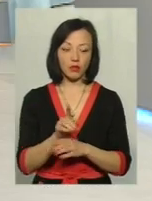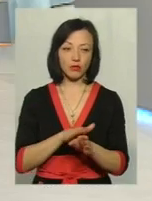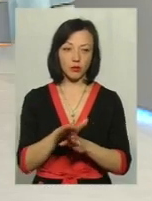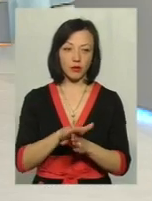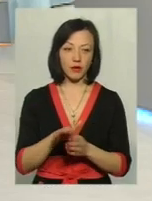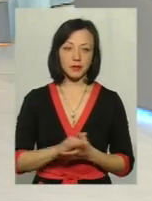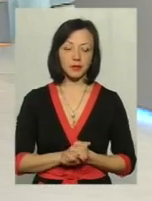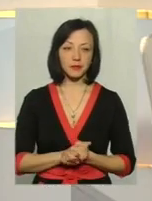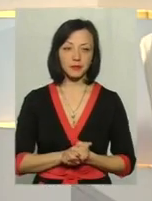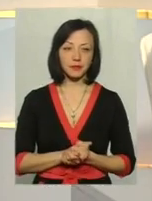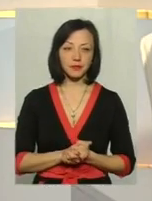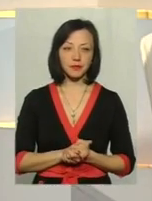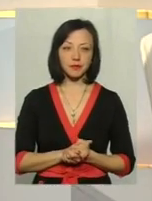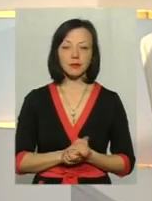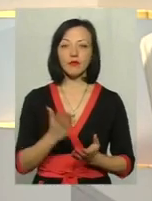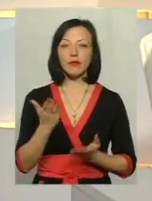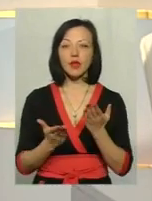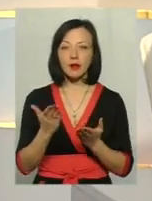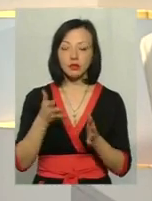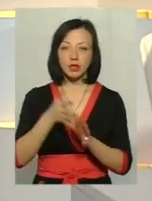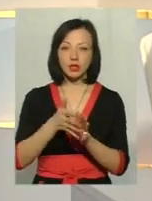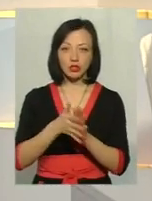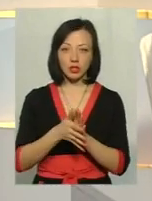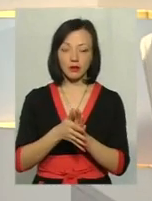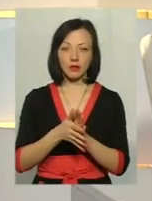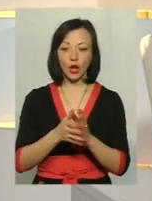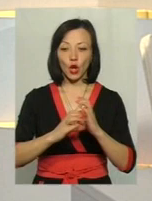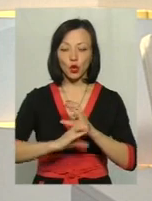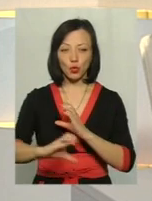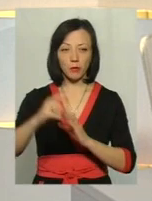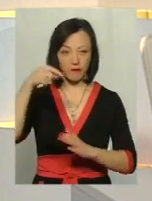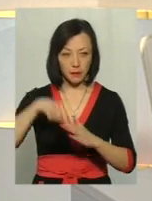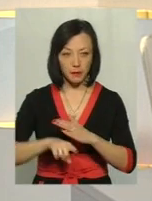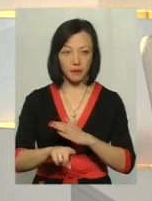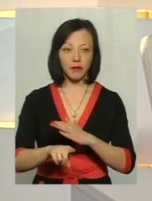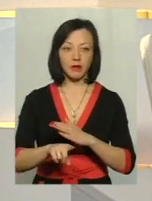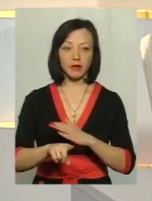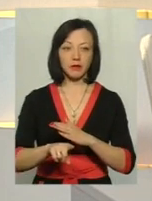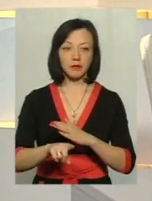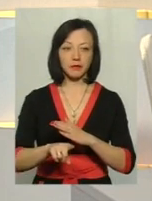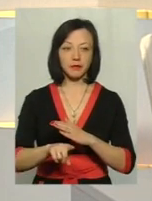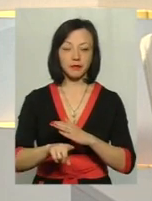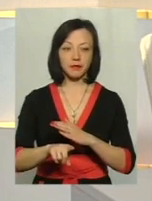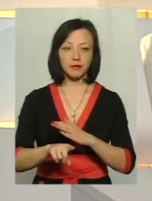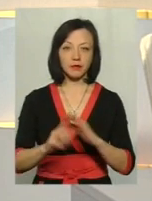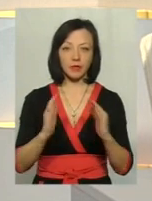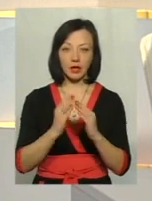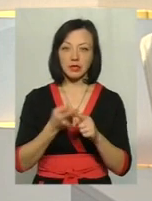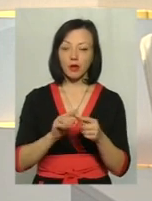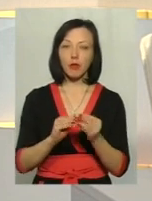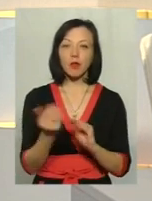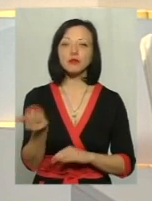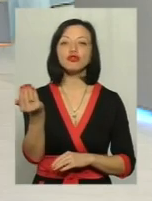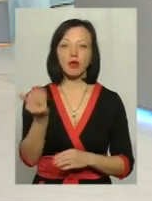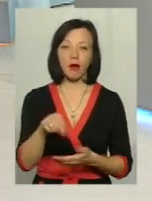відбувається. Власне, якщо течуть труби в безпосередньо в підвалі, це проблема